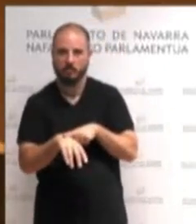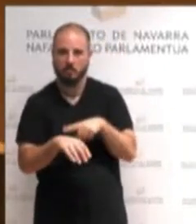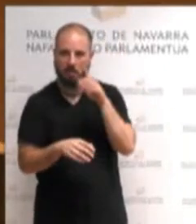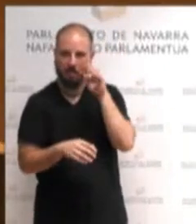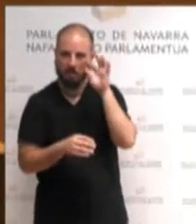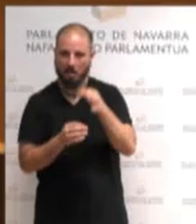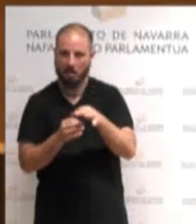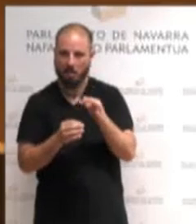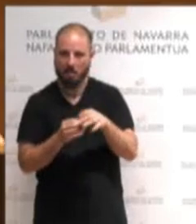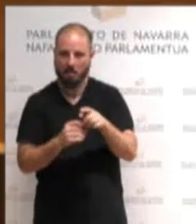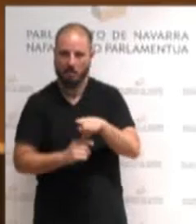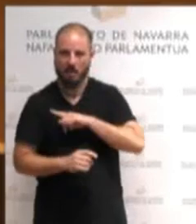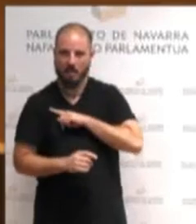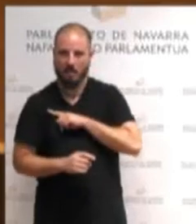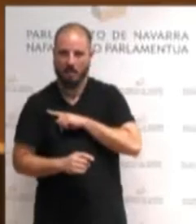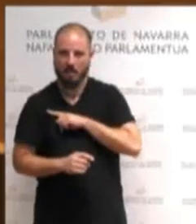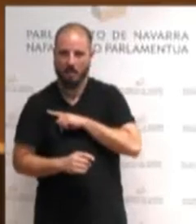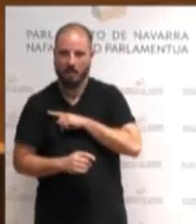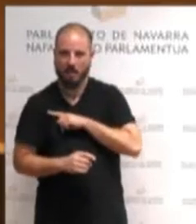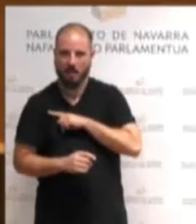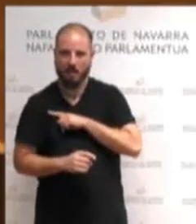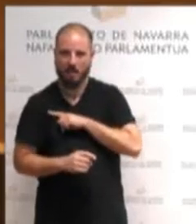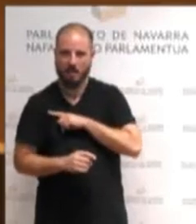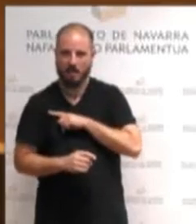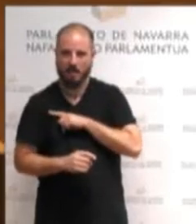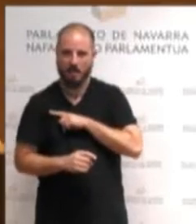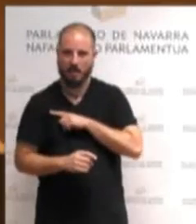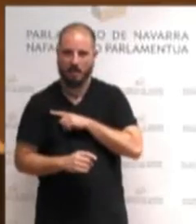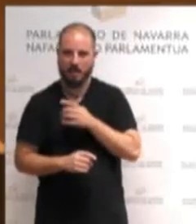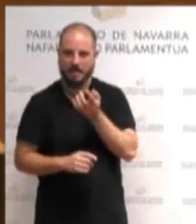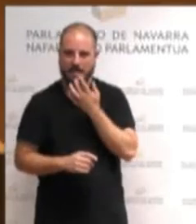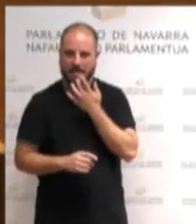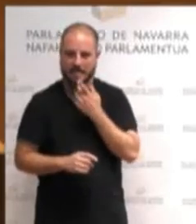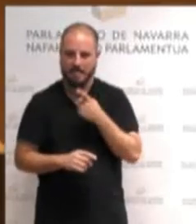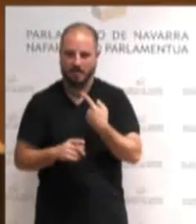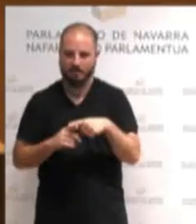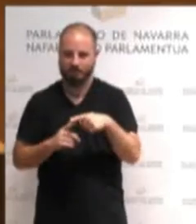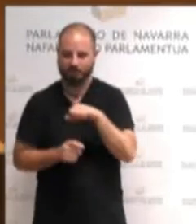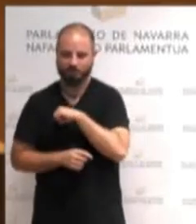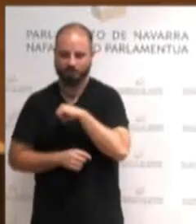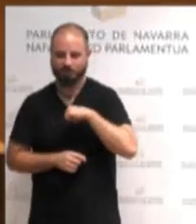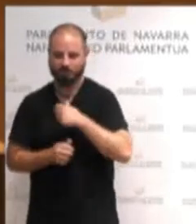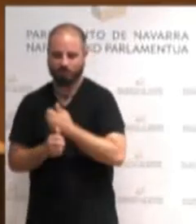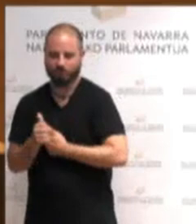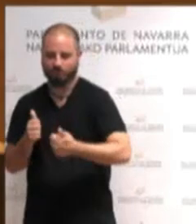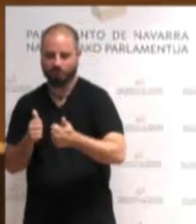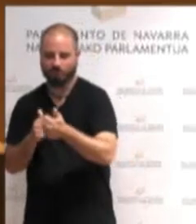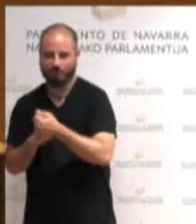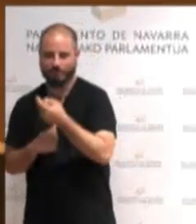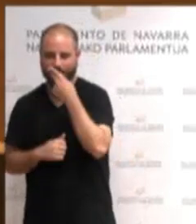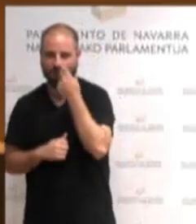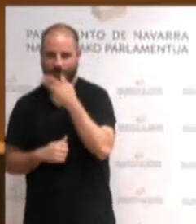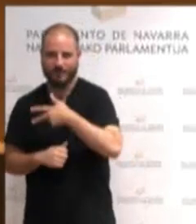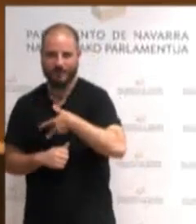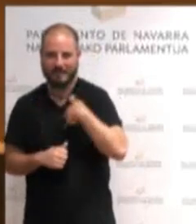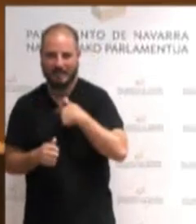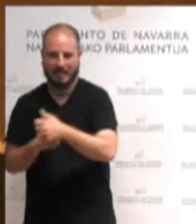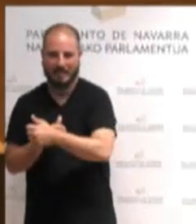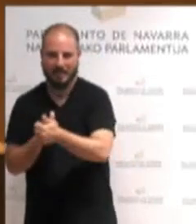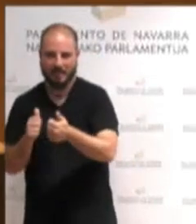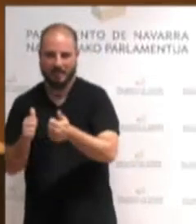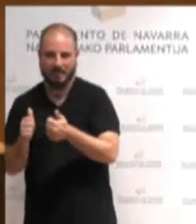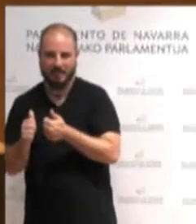interes orokorraren eta erritarron beharren gainetik hartzen direnean. Errealitatea